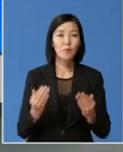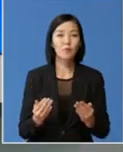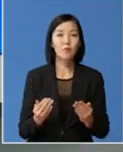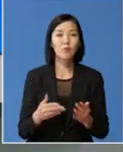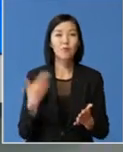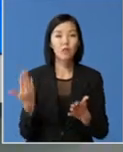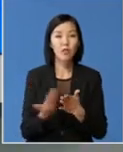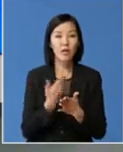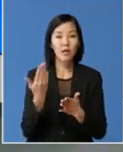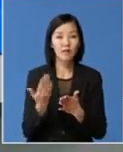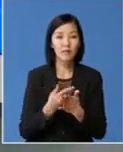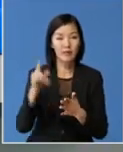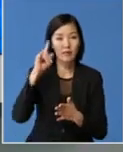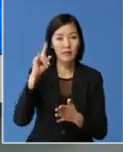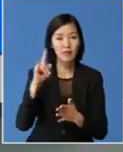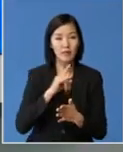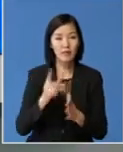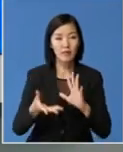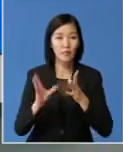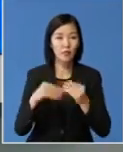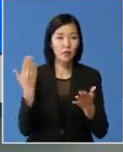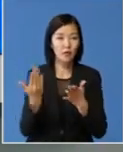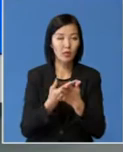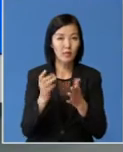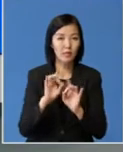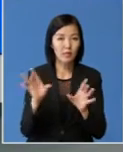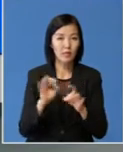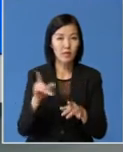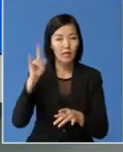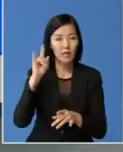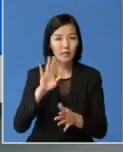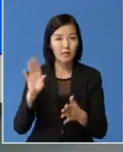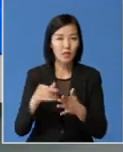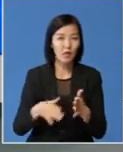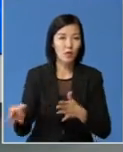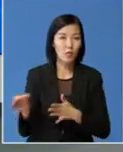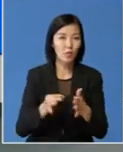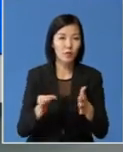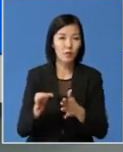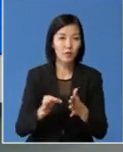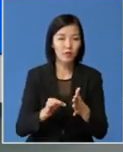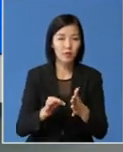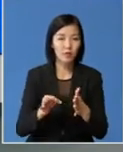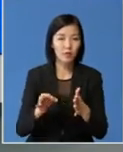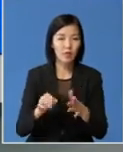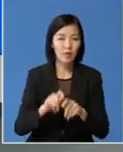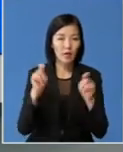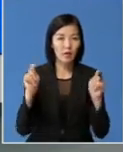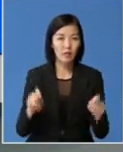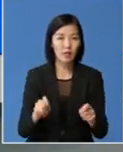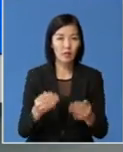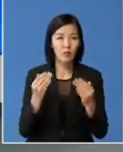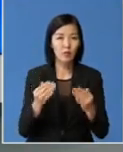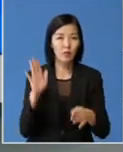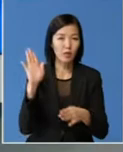Бүгінгі хабарымызды елдегі елеулі жаңалықтан бастасақ, Қазақстанда жаңа облыс пайда болды. Бүгін елбасы Қазақстан Республикасының әкімшілік аумақтық құрылысы туралы